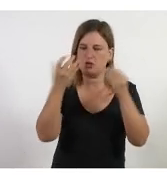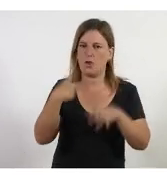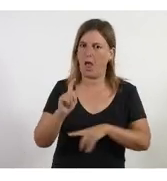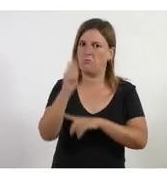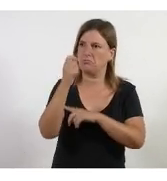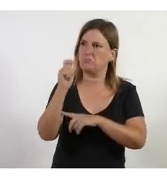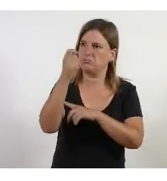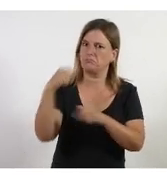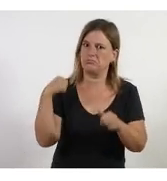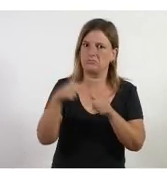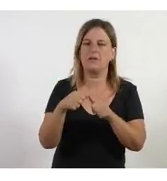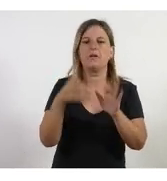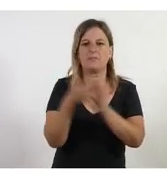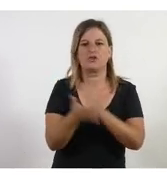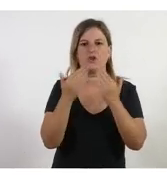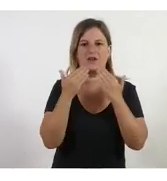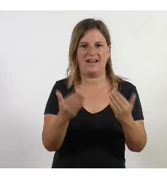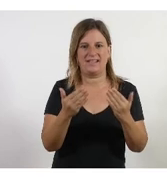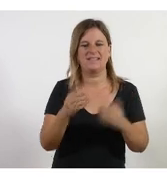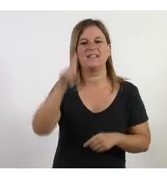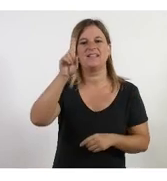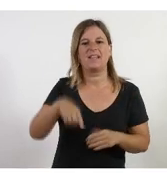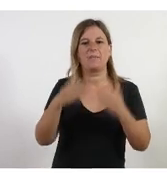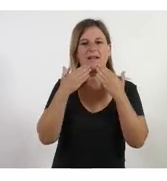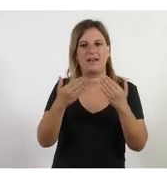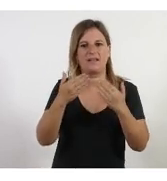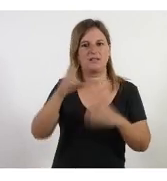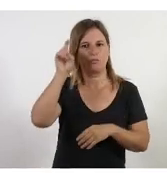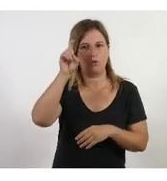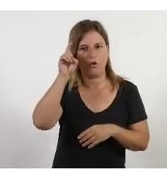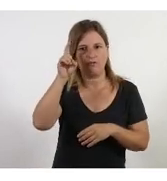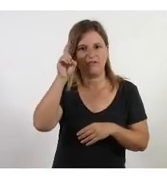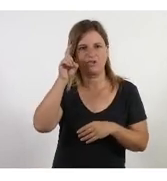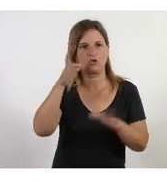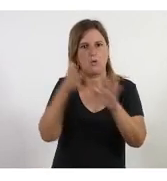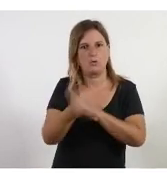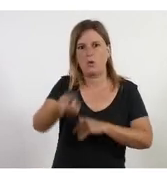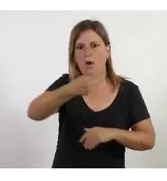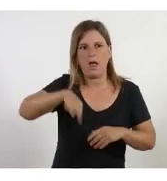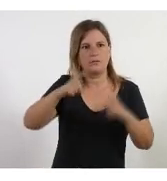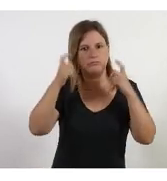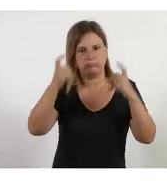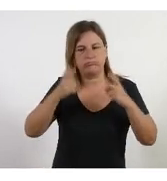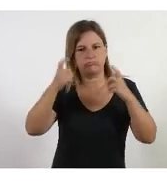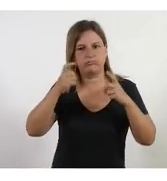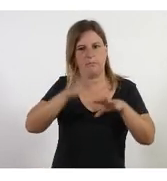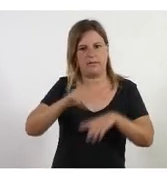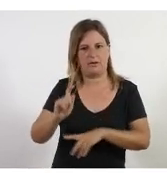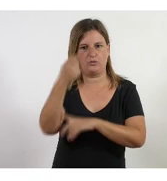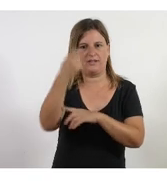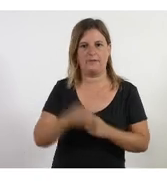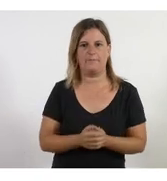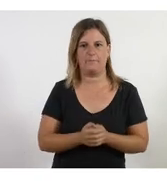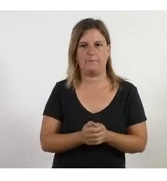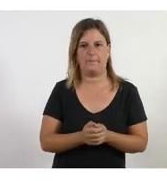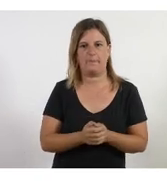tant, gràcies. I gràcies també als docents i a tota la seva implicació per fer-ho possible. Abans de donar